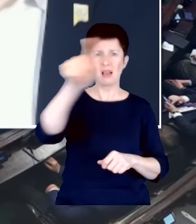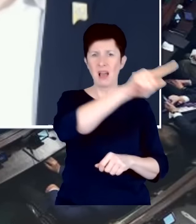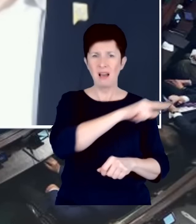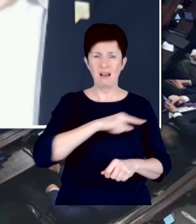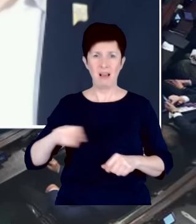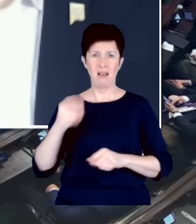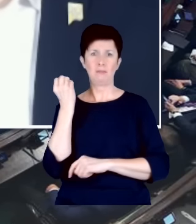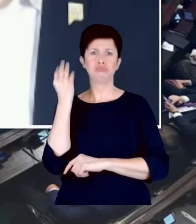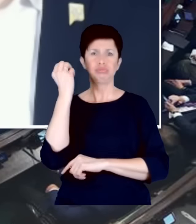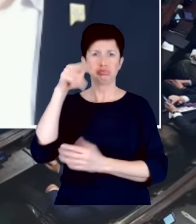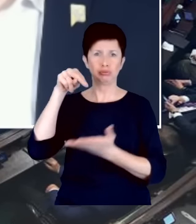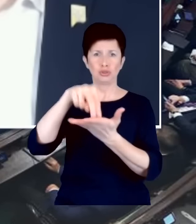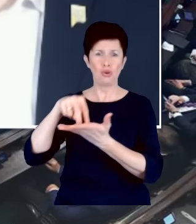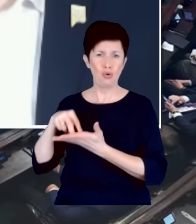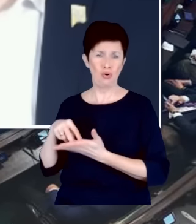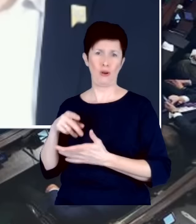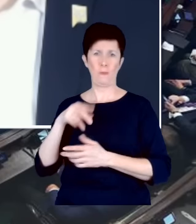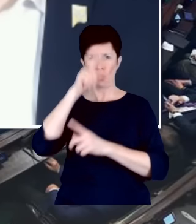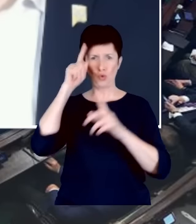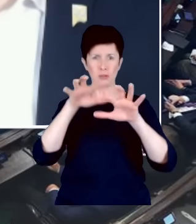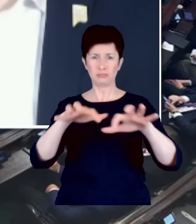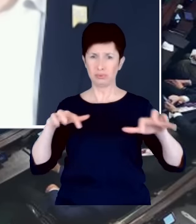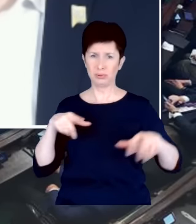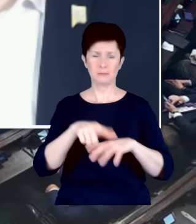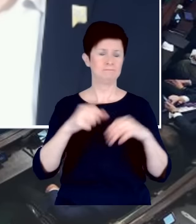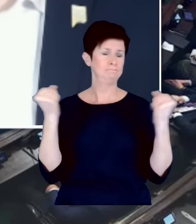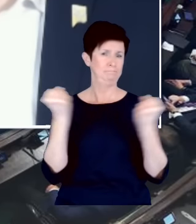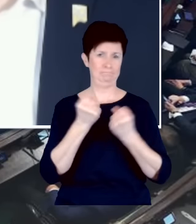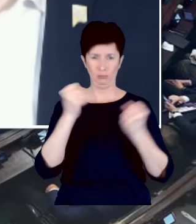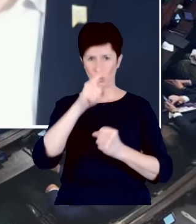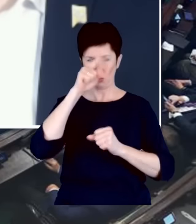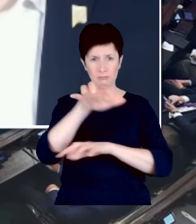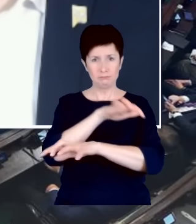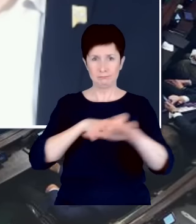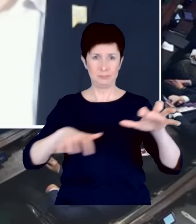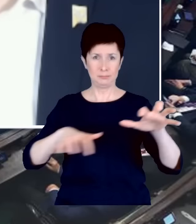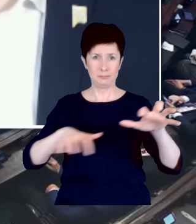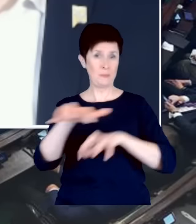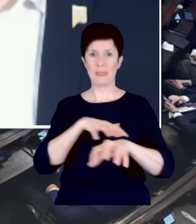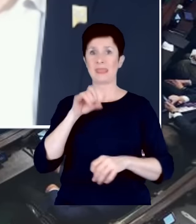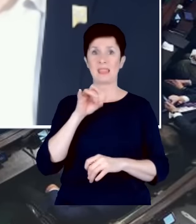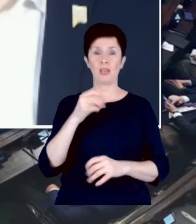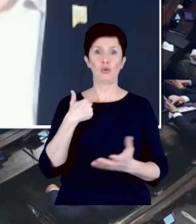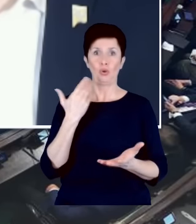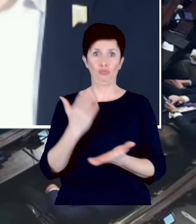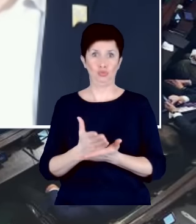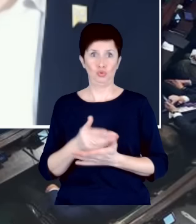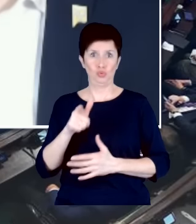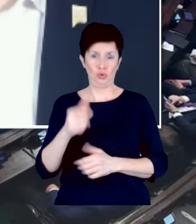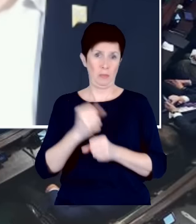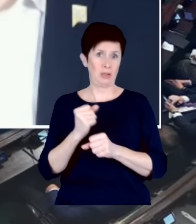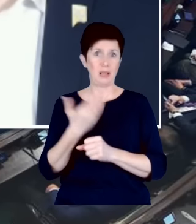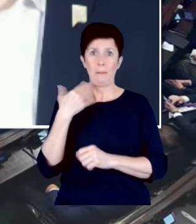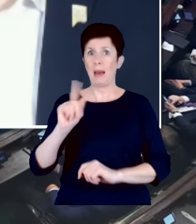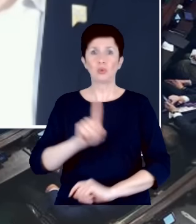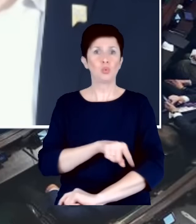ciągniki. To była ogromna masa ludzi i takiego protestu, pracując to przecież już bardzo długo, w Brukseli